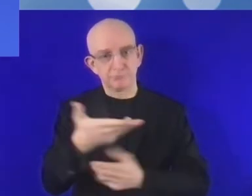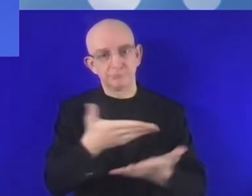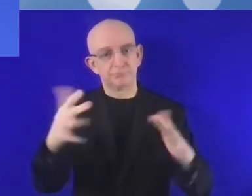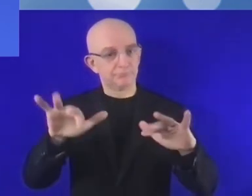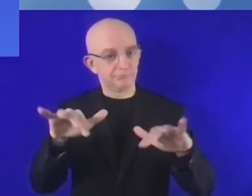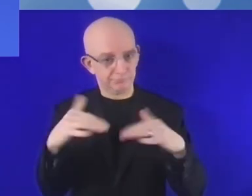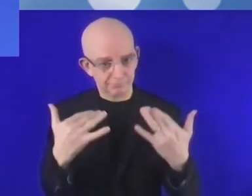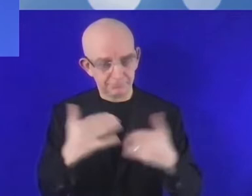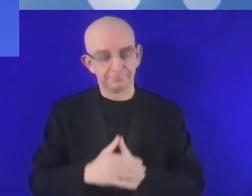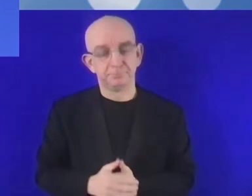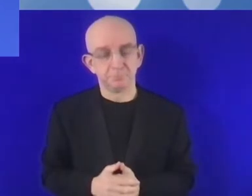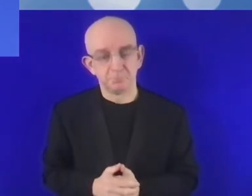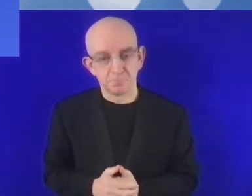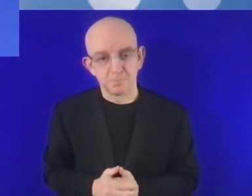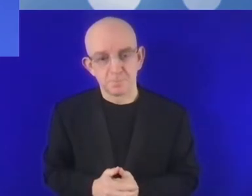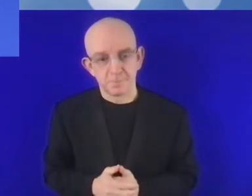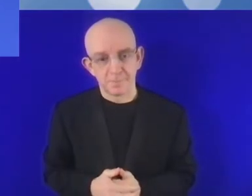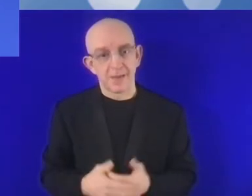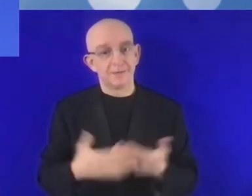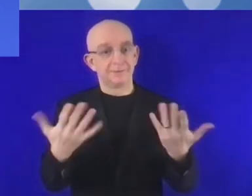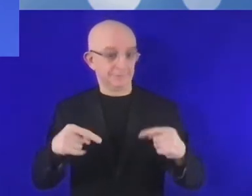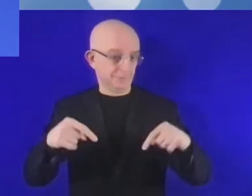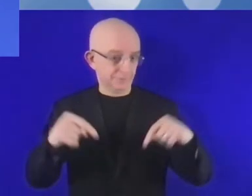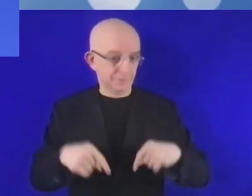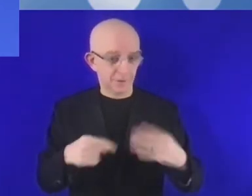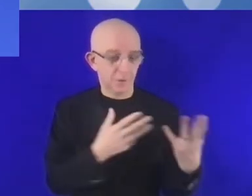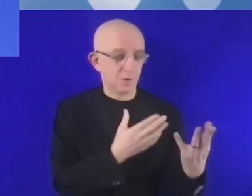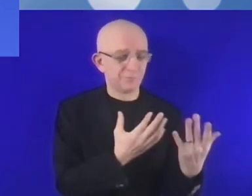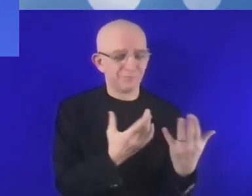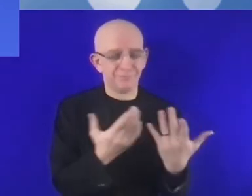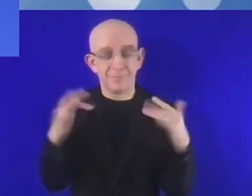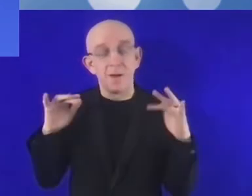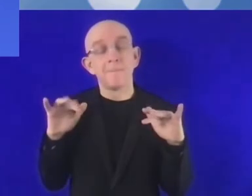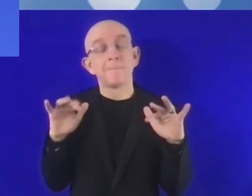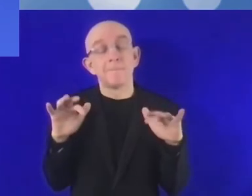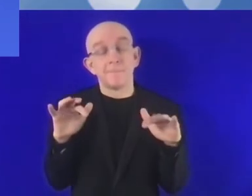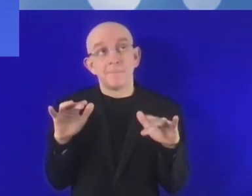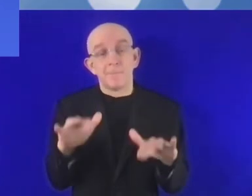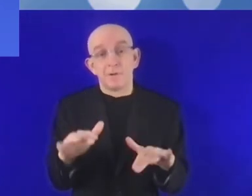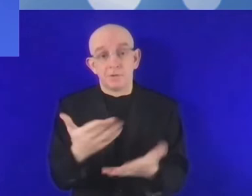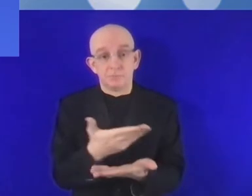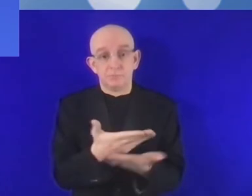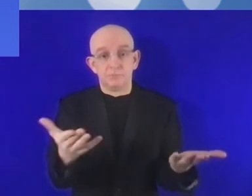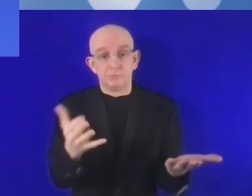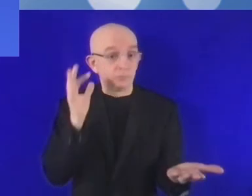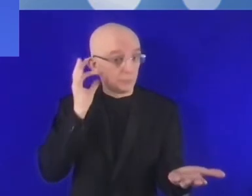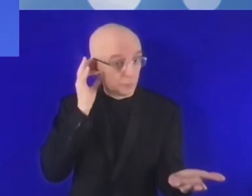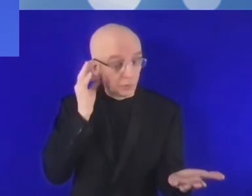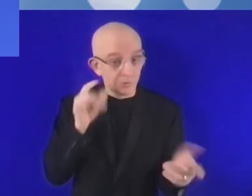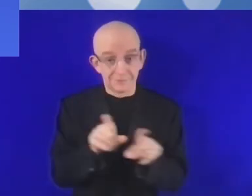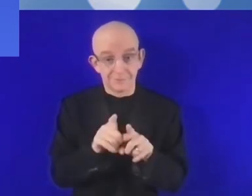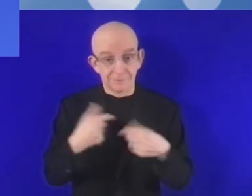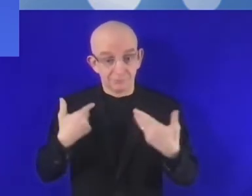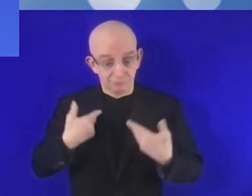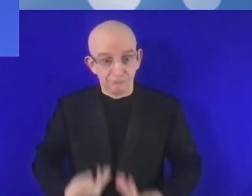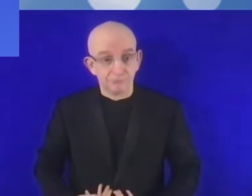إتاحتي الفرصة أن أخاطبكم السادة اليوم، ولكن أذكر أن ورائي